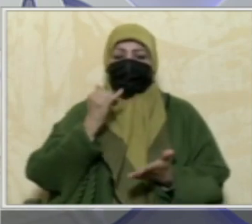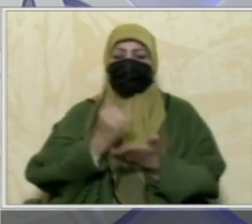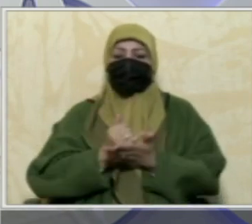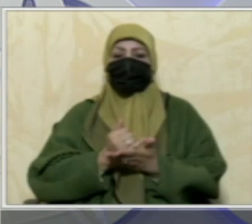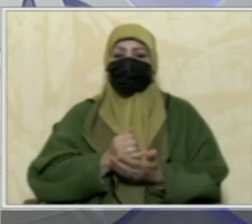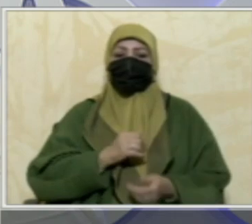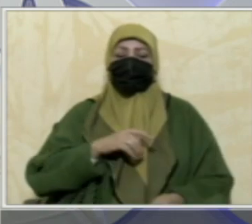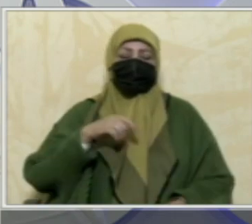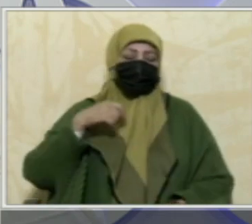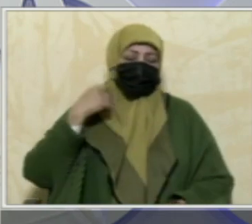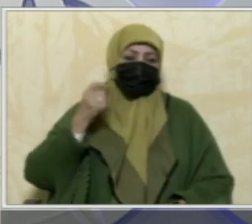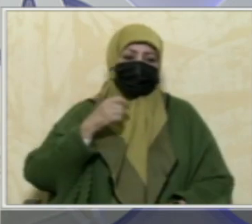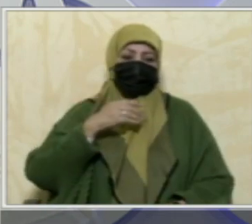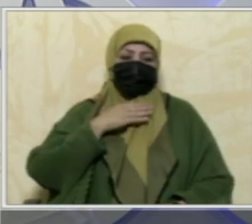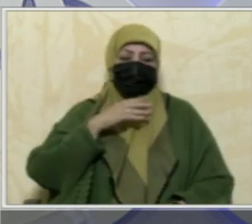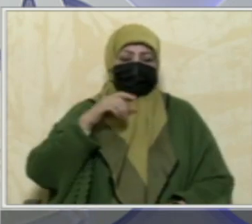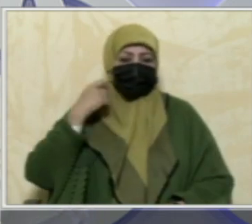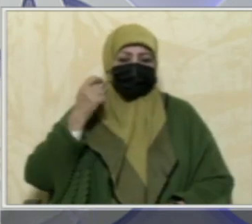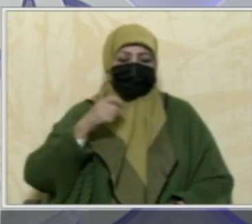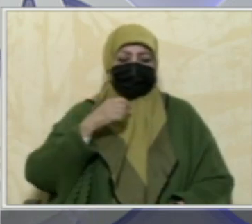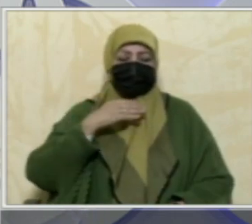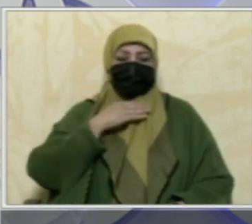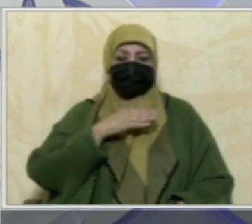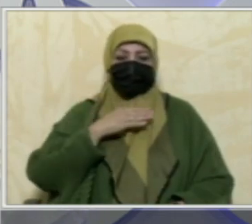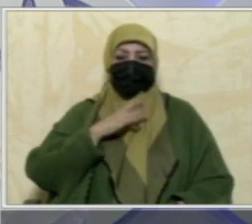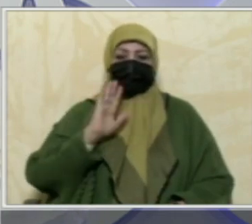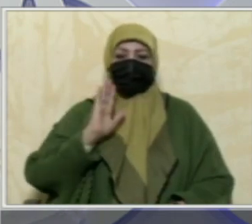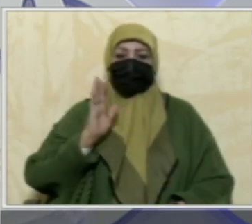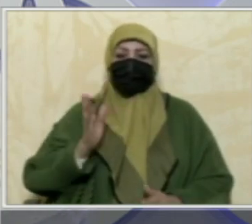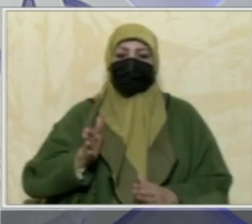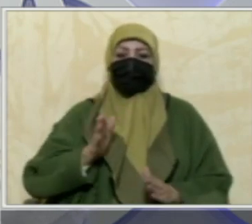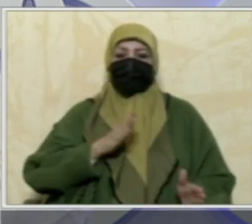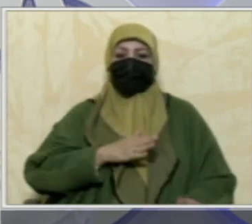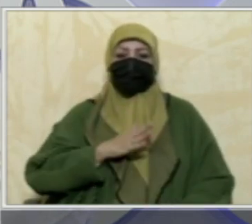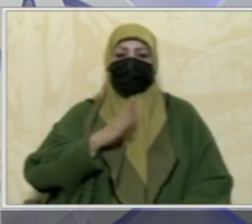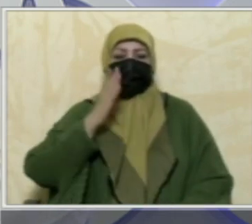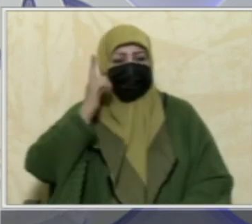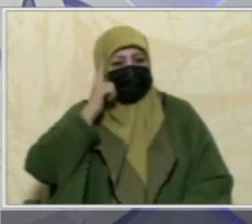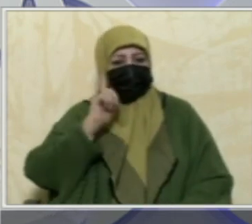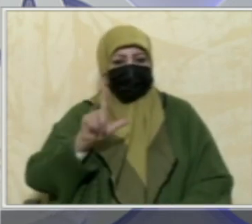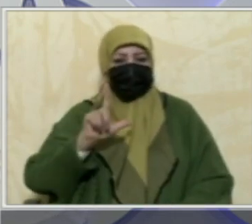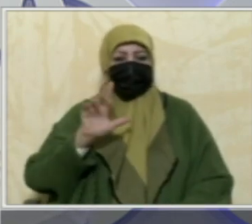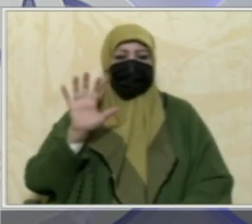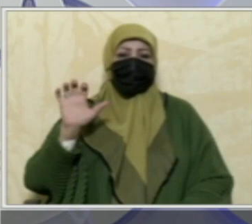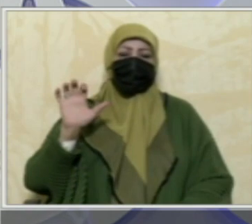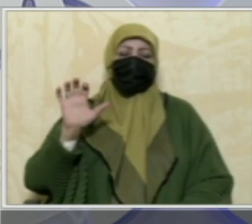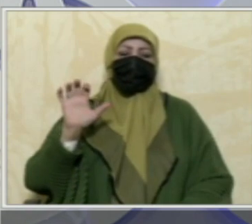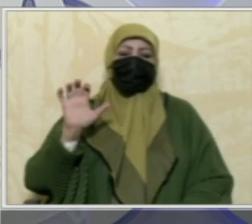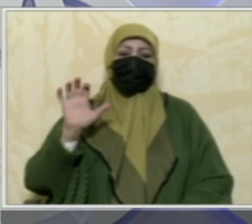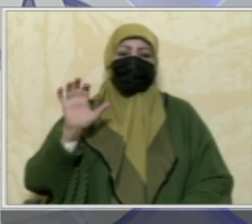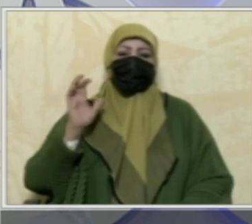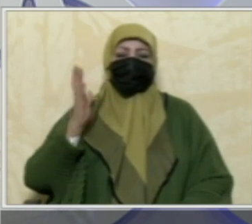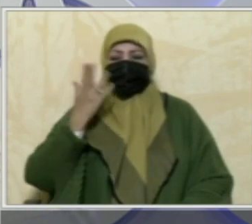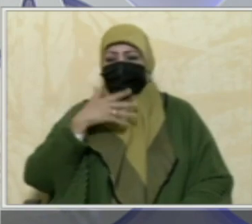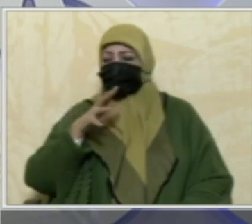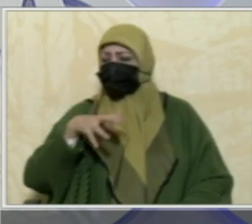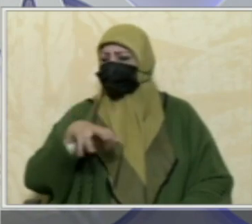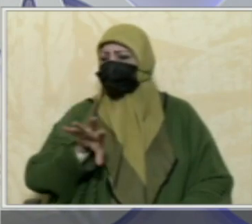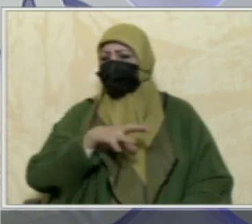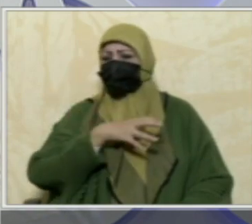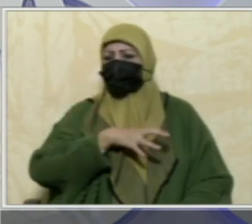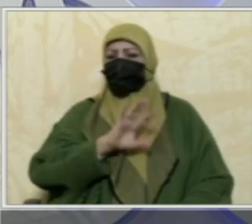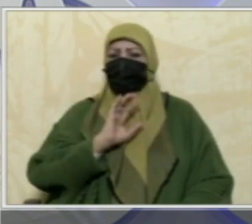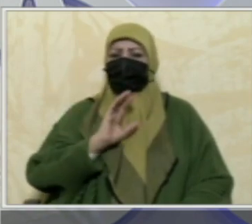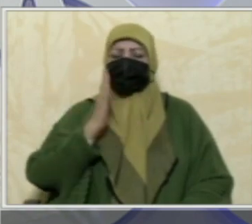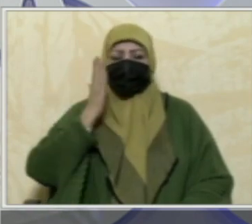بالضعن غير غير الوطني غير الليبي ما فيش حاجه اسمها وطني ومش وطني باقي الوطني في ليبيا السوداني في السودان